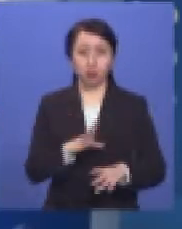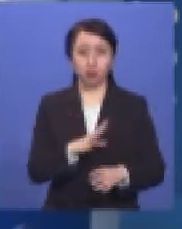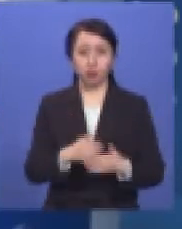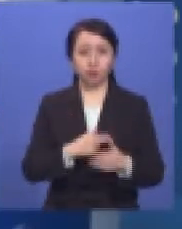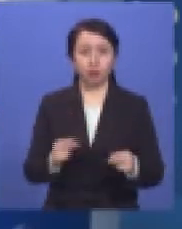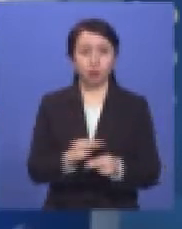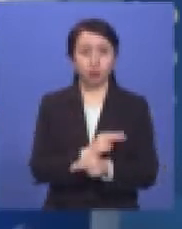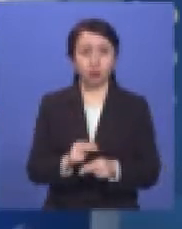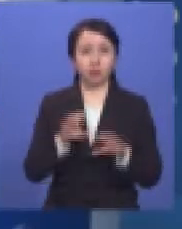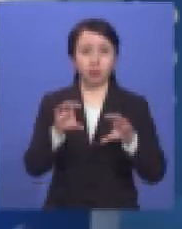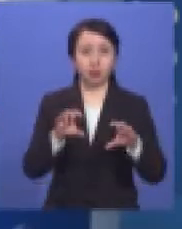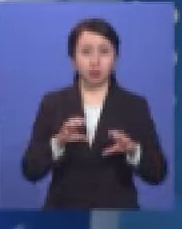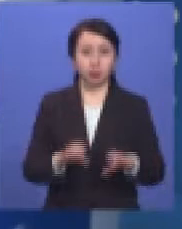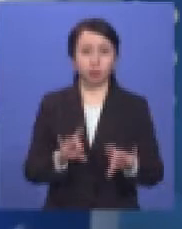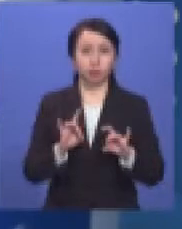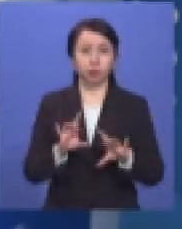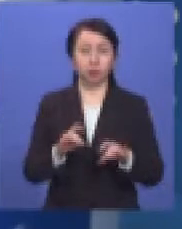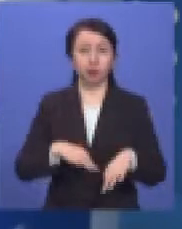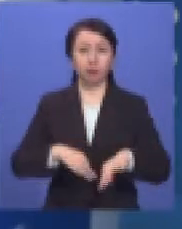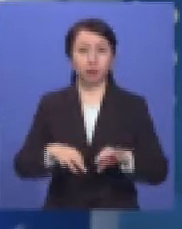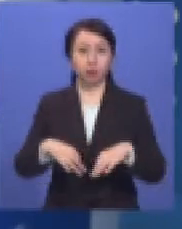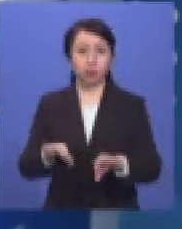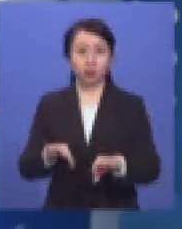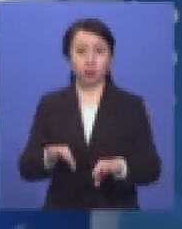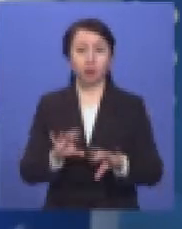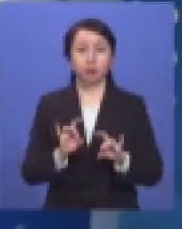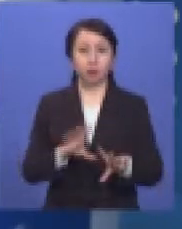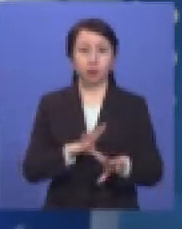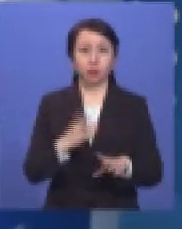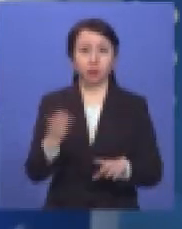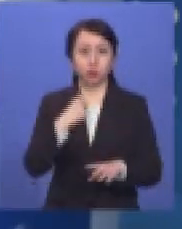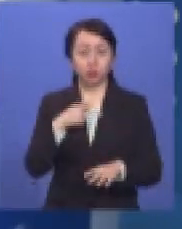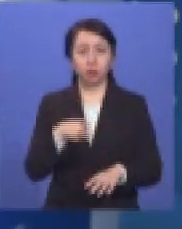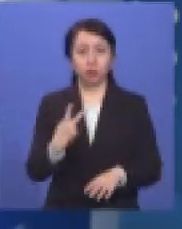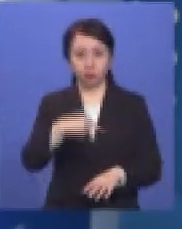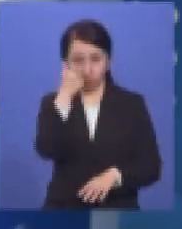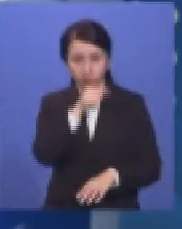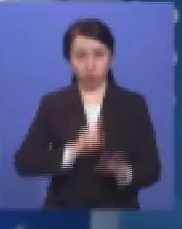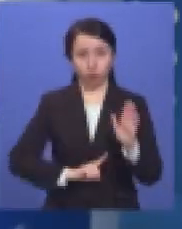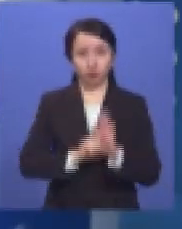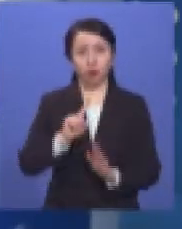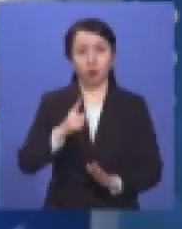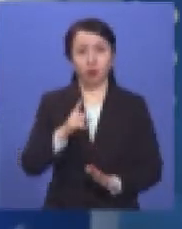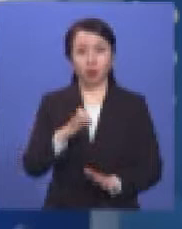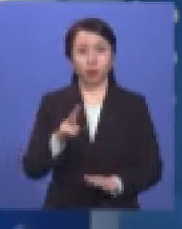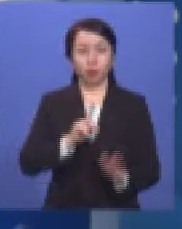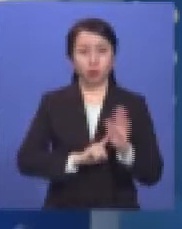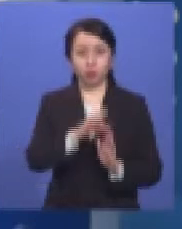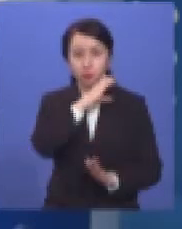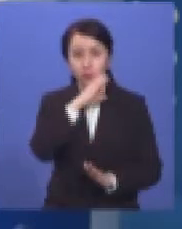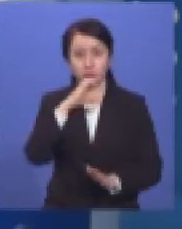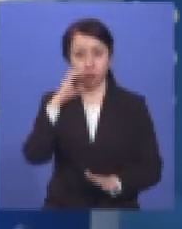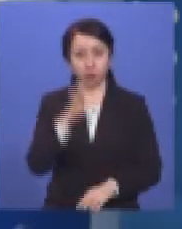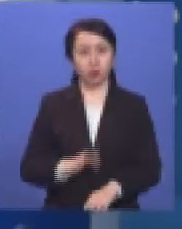және еліміздің аумағына заңсыз әкелінген шетелдік автомобильдерді анықтау. Айта кетейік, 2020 жылдың 1 маусымынан бастап,